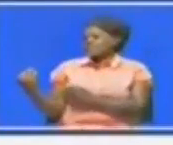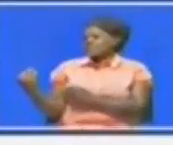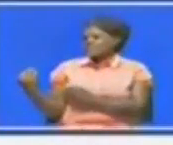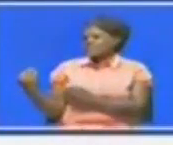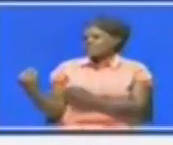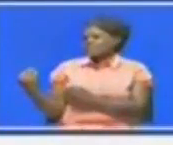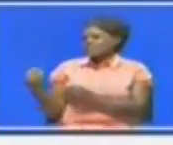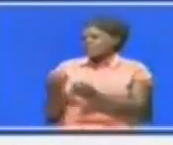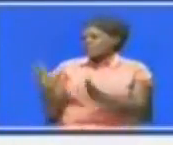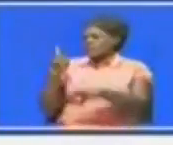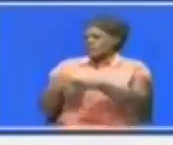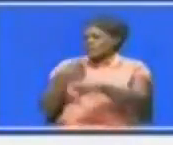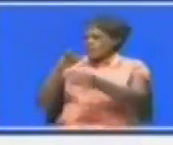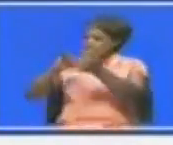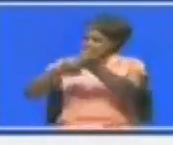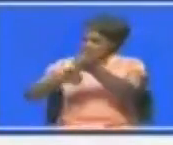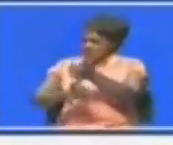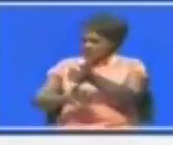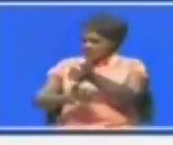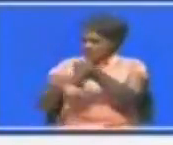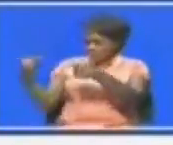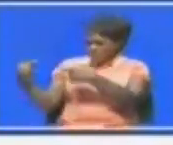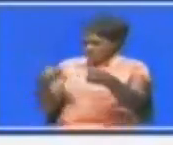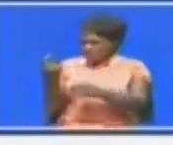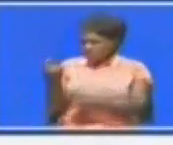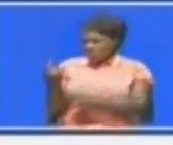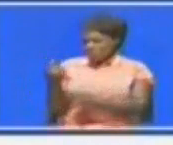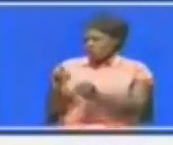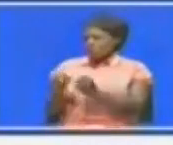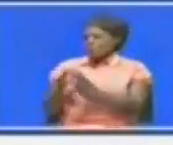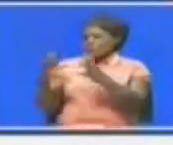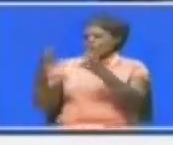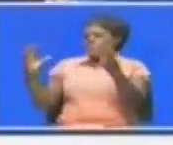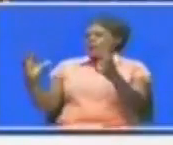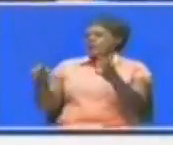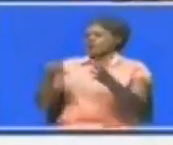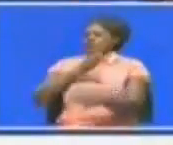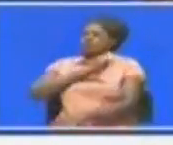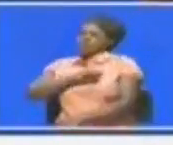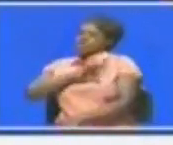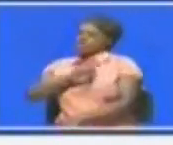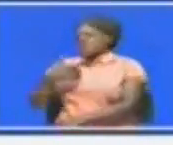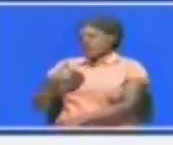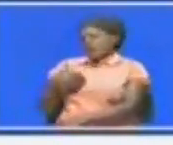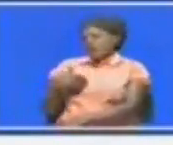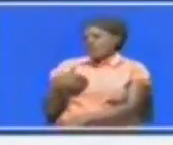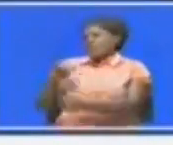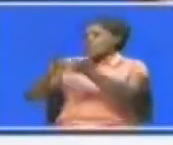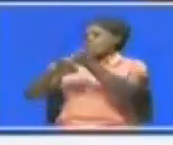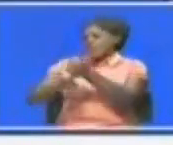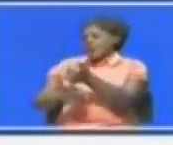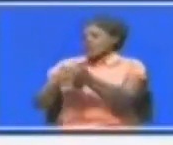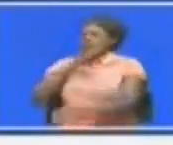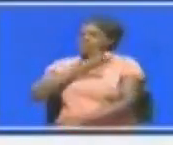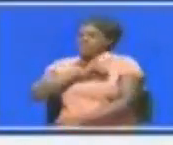tunagombana. Na kila mara wanasema ndoa mkikaa yenye iko na migogoro kidogo ndio unakuwa zaidi unajua kuwa mstahimilivu. Ndio maana wao wanasema ndoa ni ya